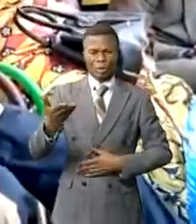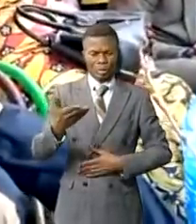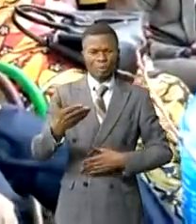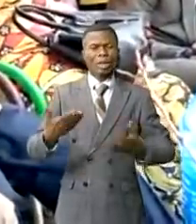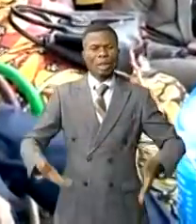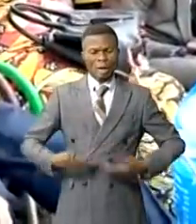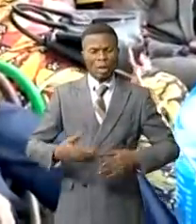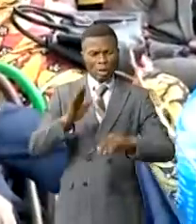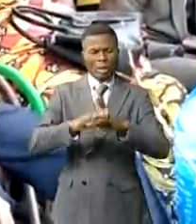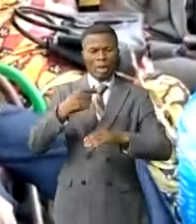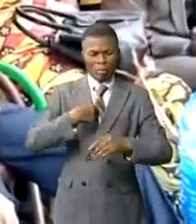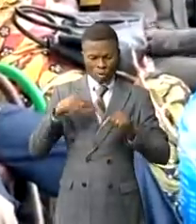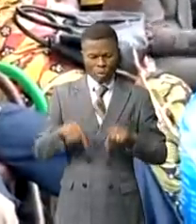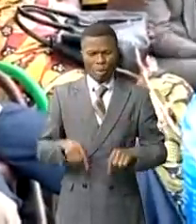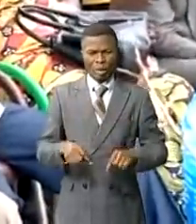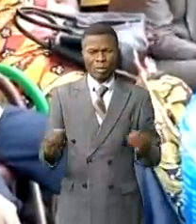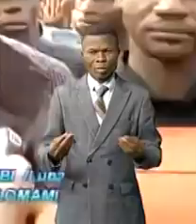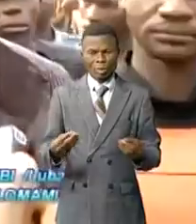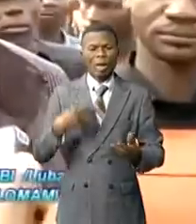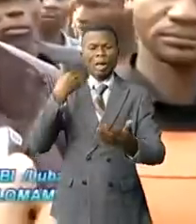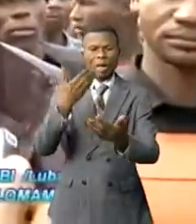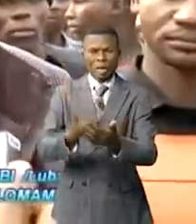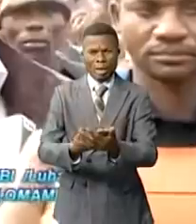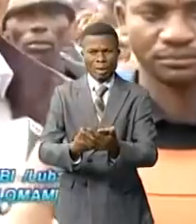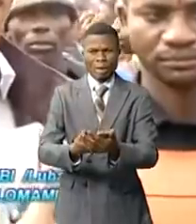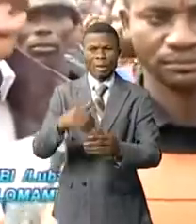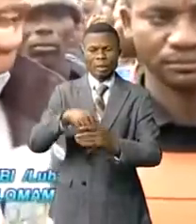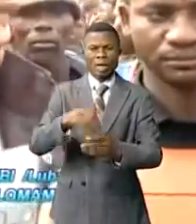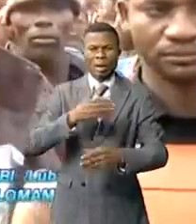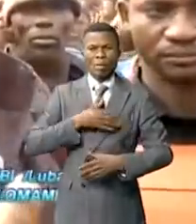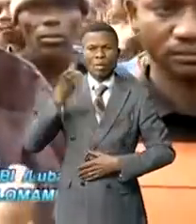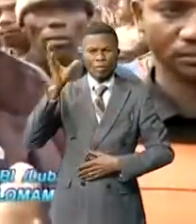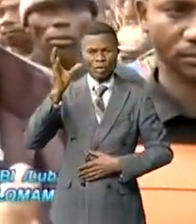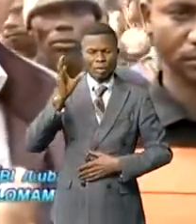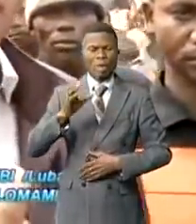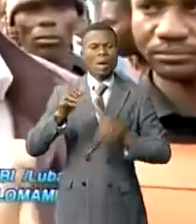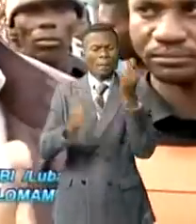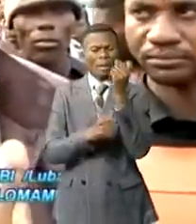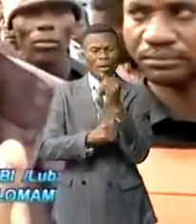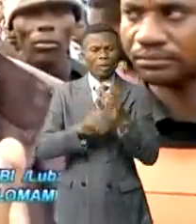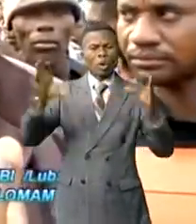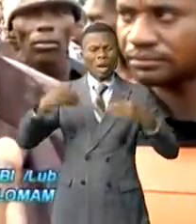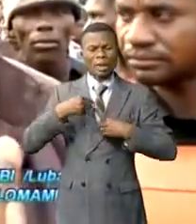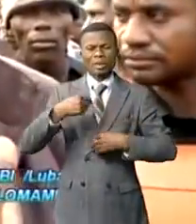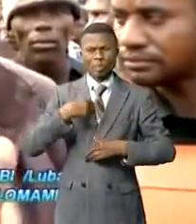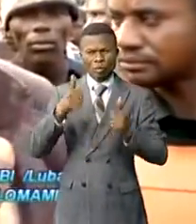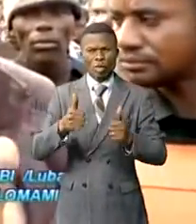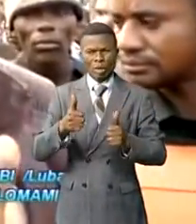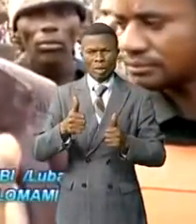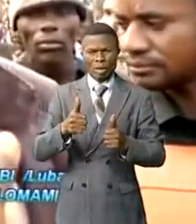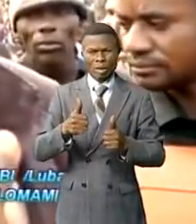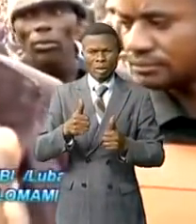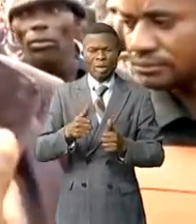l'ambiance qui m'anime en ce moment puisque arrivé au chef-lieu et j'ai été accueilli, c'est pas l'accueil, est